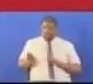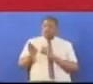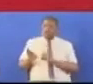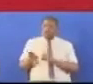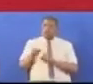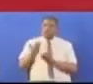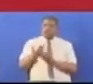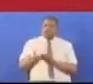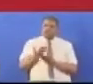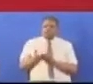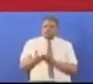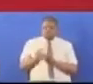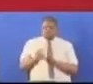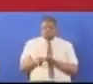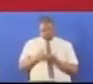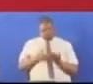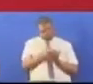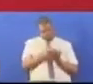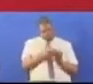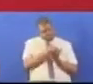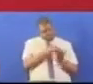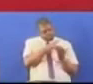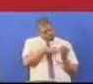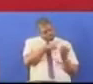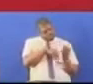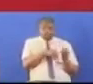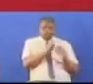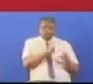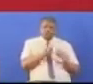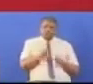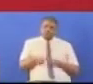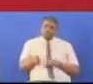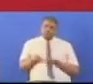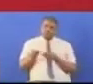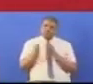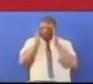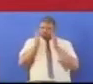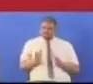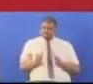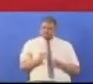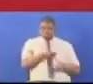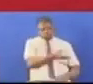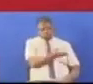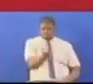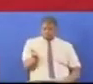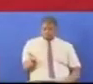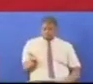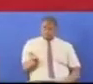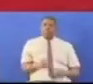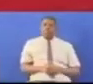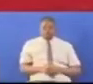nitaomba kwa haraka haraka kabisa nipitie maoni mbalimbali yaliyotolewa na waheshimiwa wa bunge,